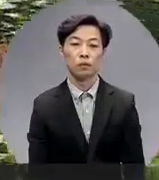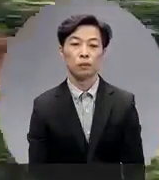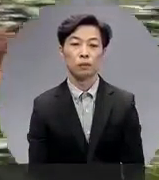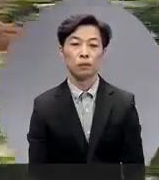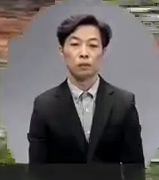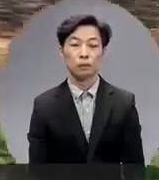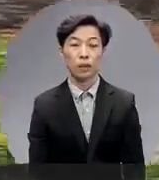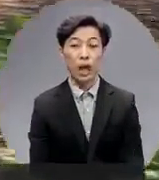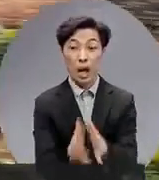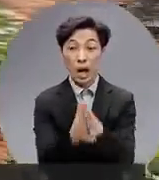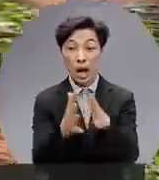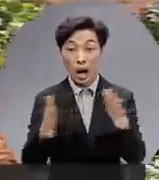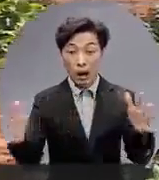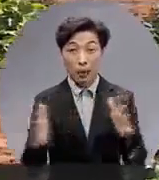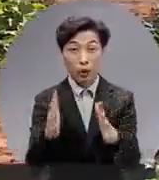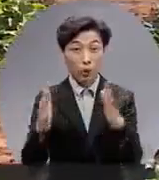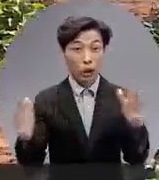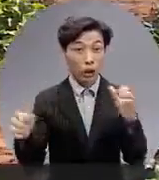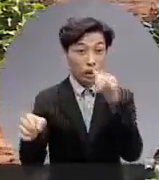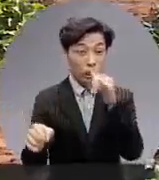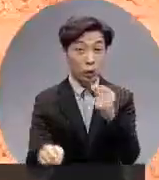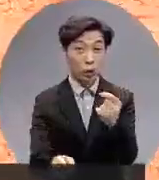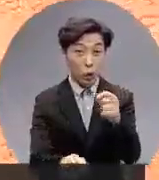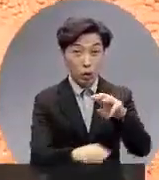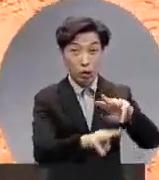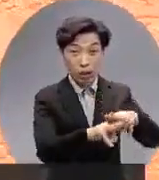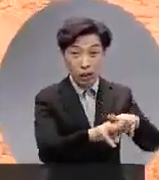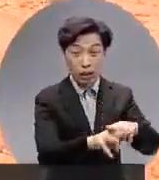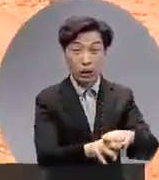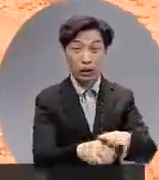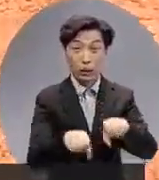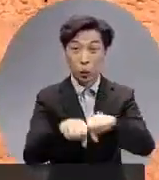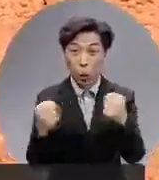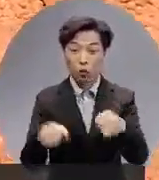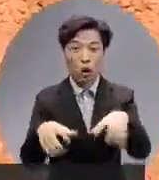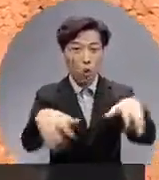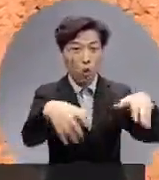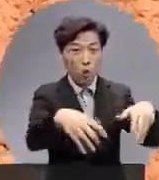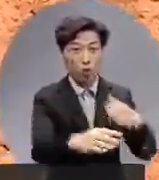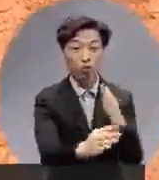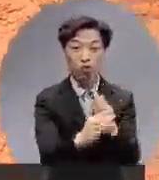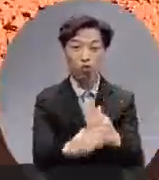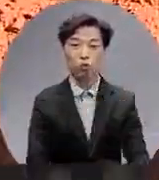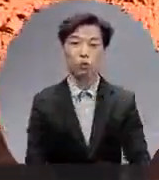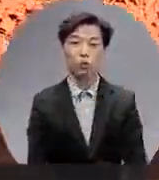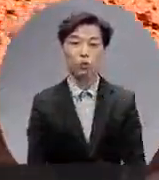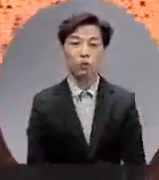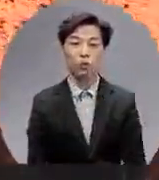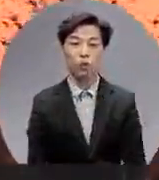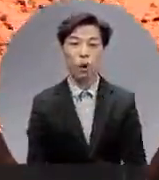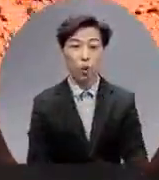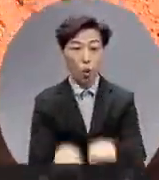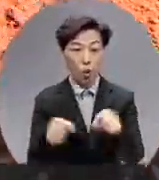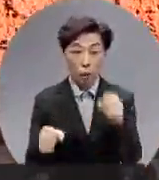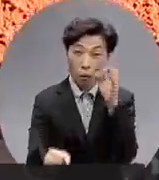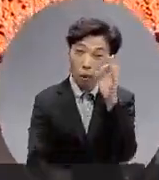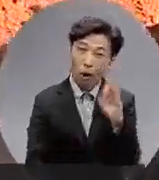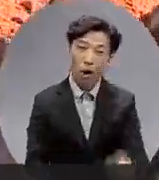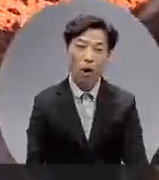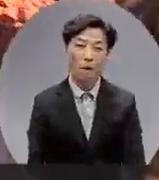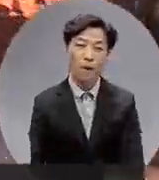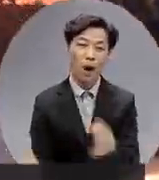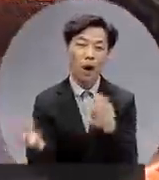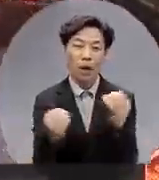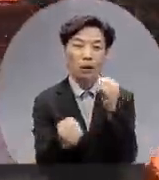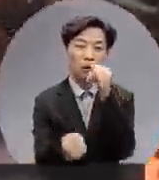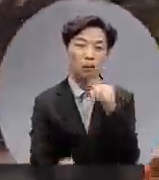빽빽한 아파트 숲이 보이는 도심 텃밭에서 고구마 수확이 한창입니다. 고구마 달린 것 좀 봐요. 아유, 얼마나 잘 됐나